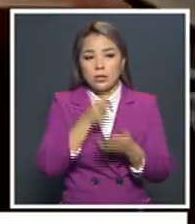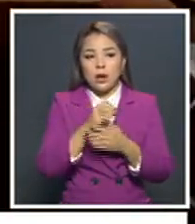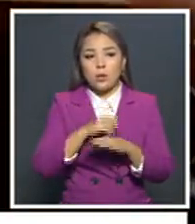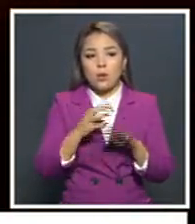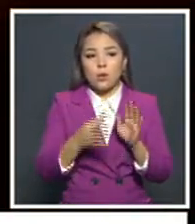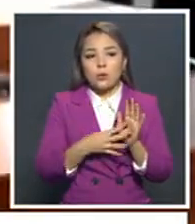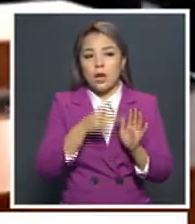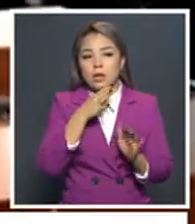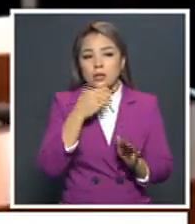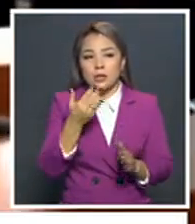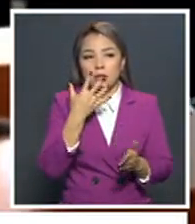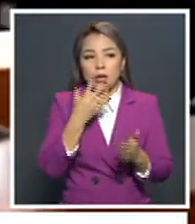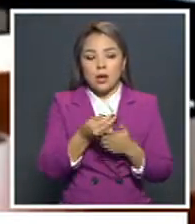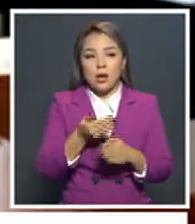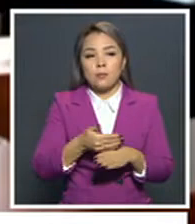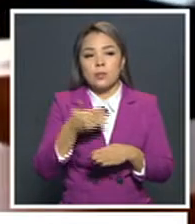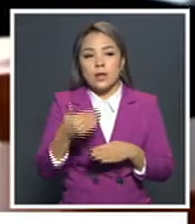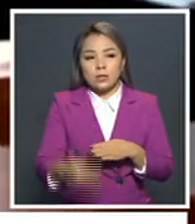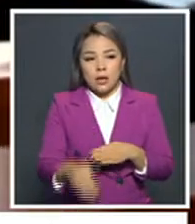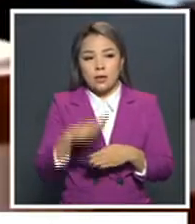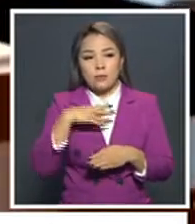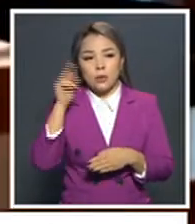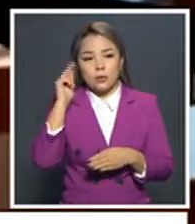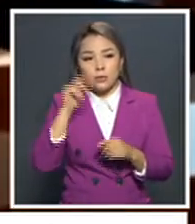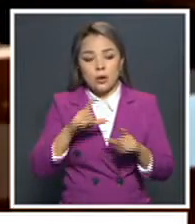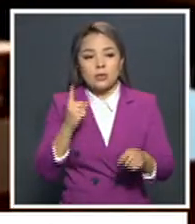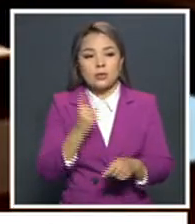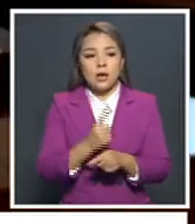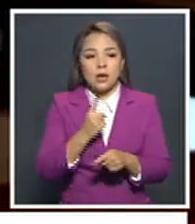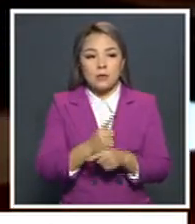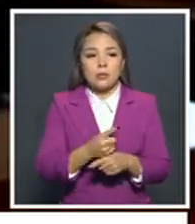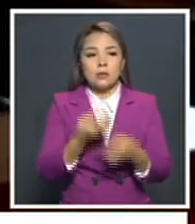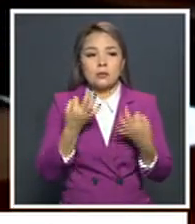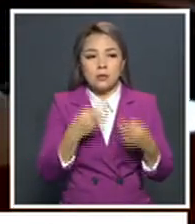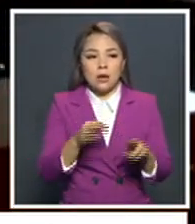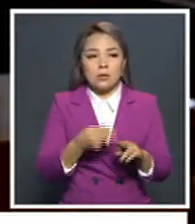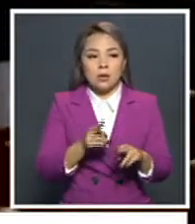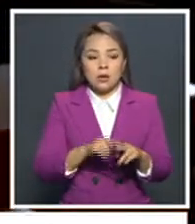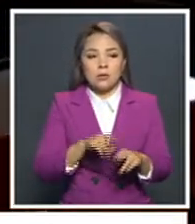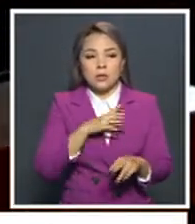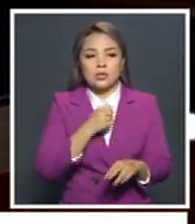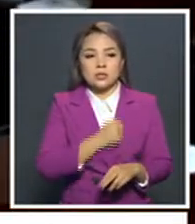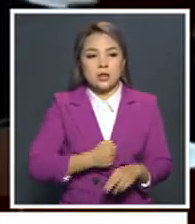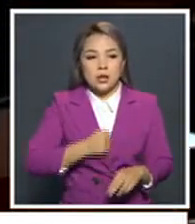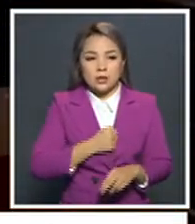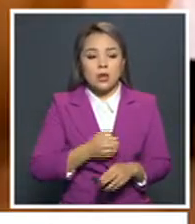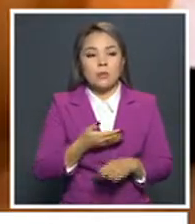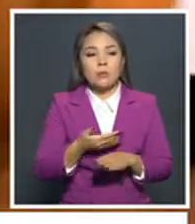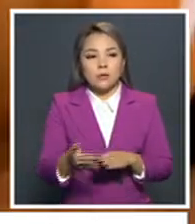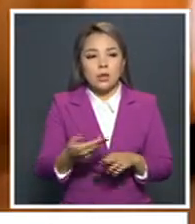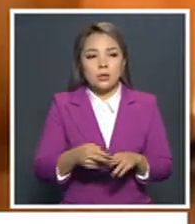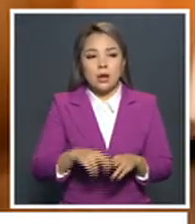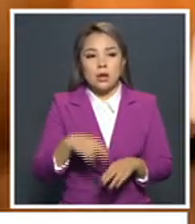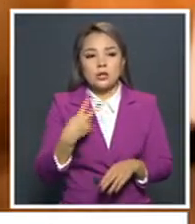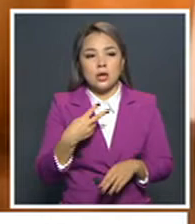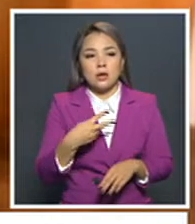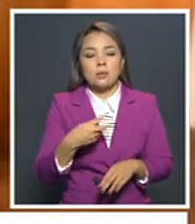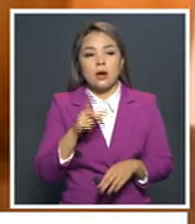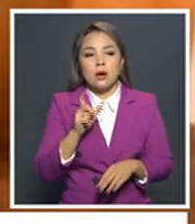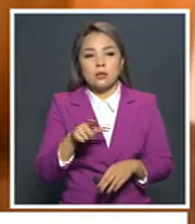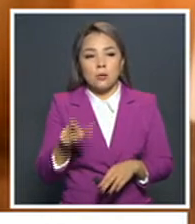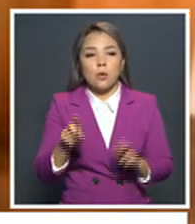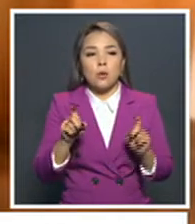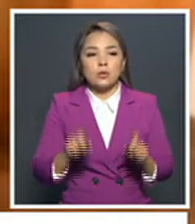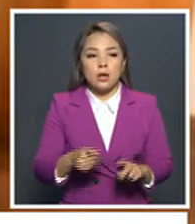жастағы жігіт дәріске кешігіп келгендіктен, оған кіруге рұқсат берілмеген. Бұған ашуланған ол, біраздан соң 20 адам отырған